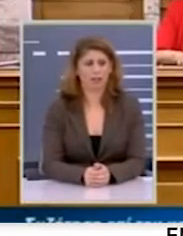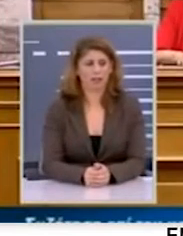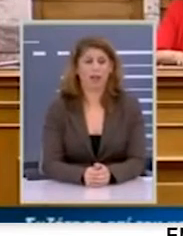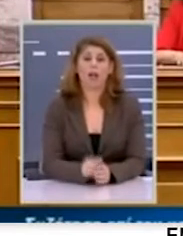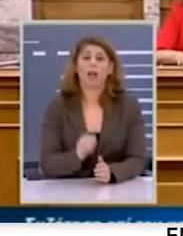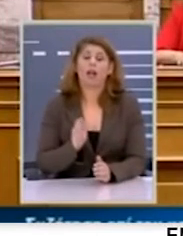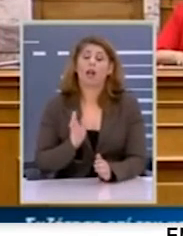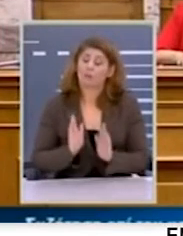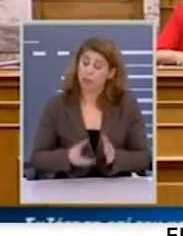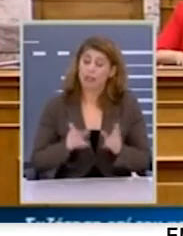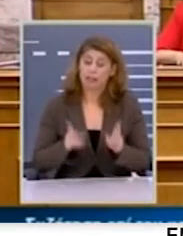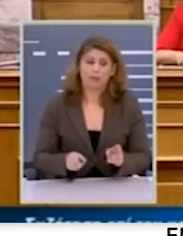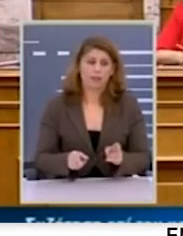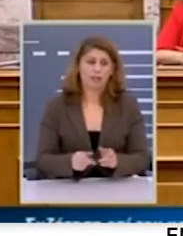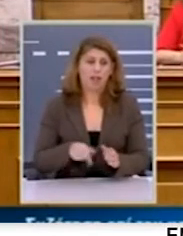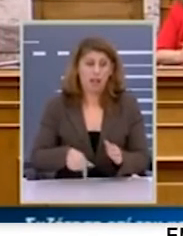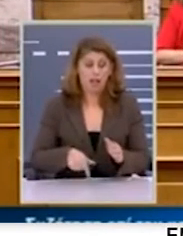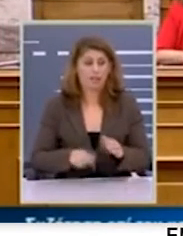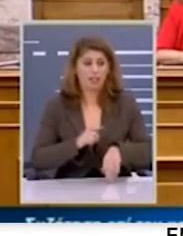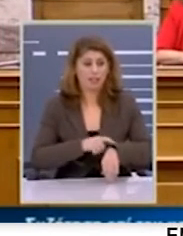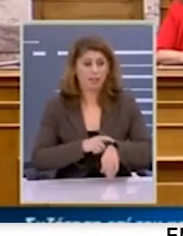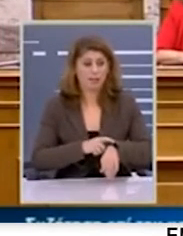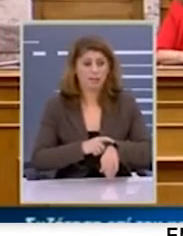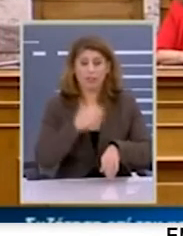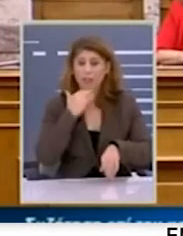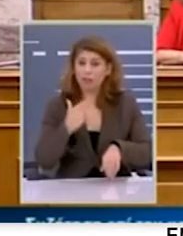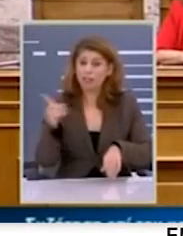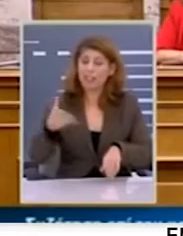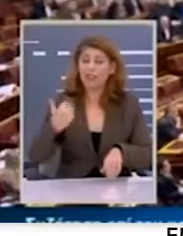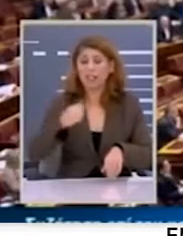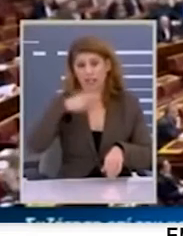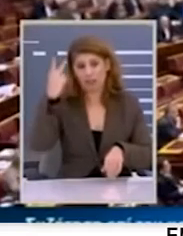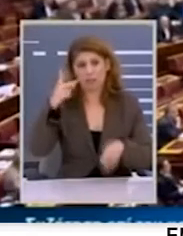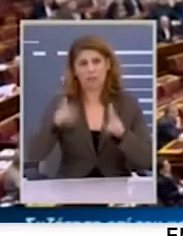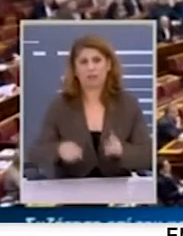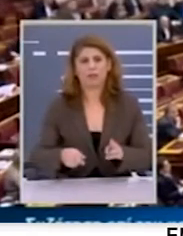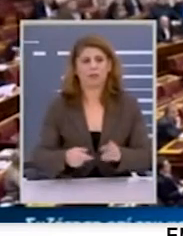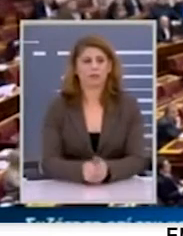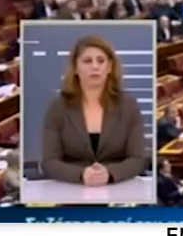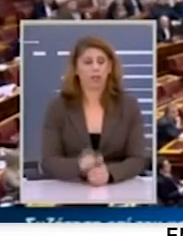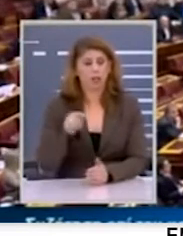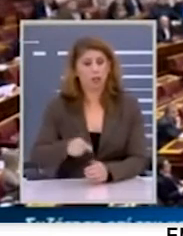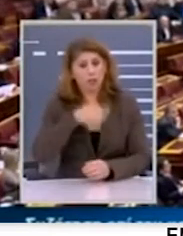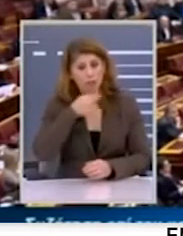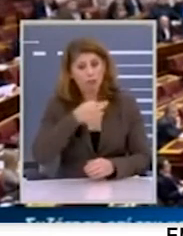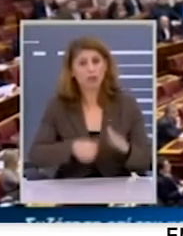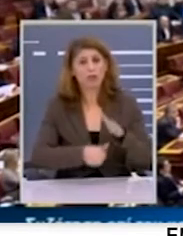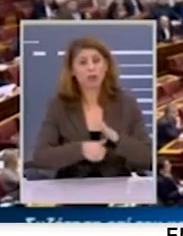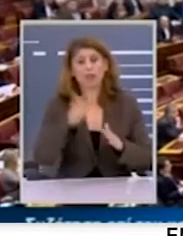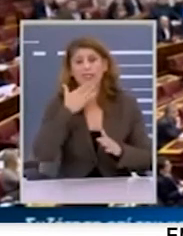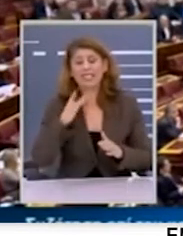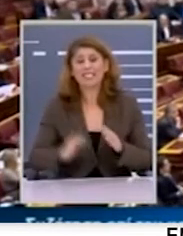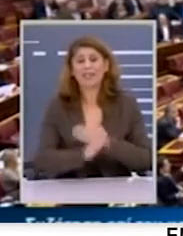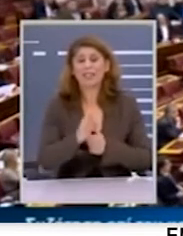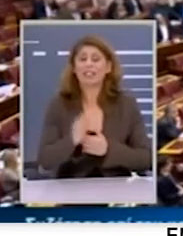Ένταση επικράτησε στη Βουλή κατά τη συζήτηση επί του πορίσματος της Εξεταστικής Επιτροπής για την ομιμότητα των δανειοδοτήσεων από τράπεζες